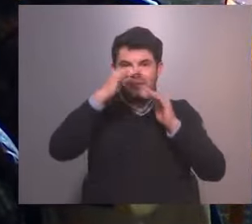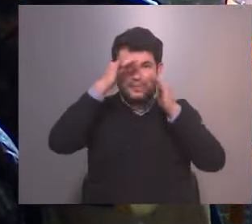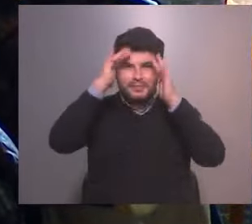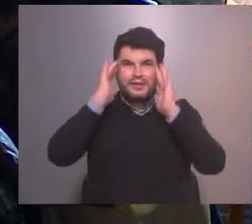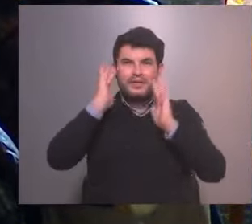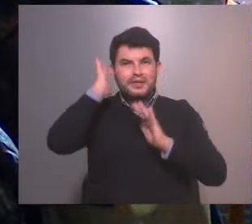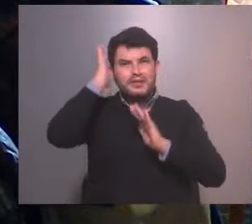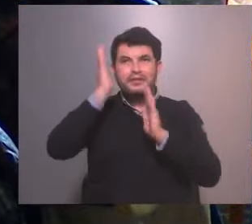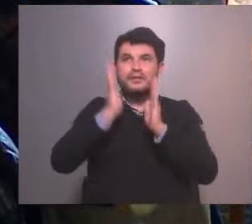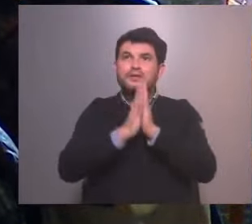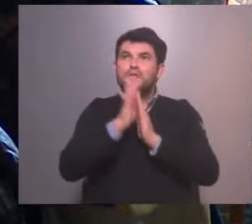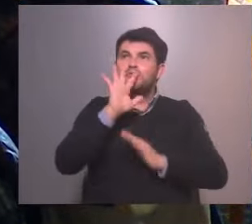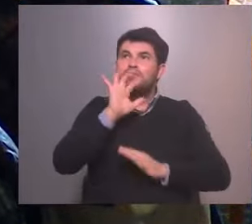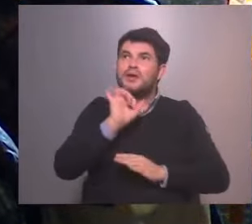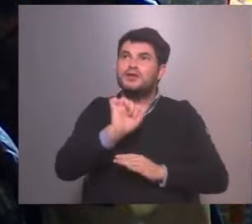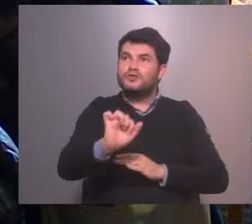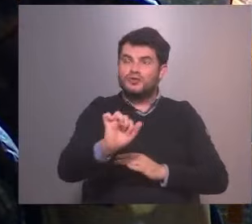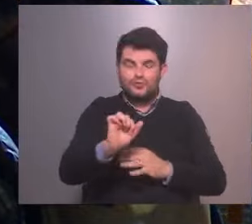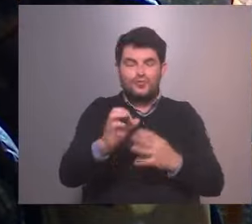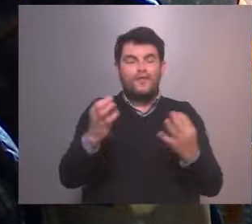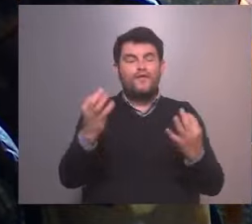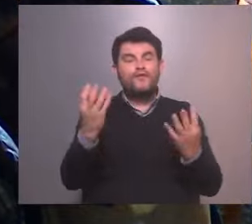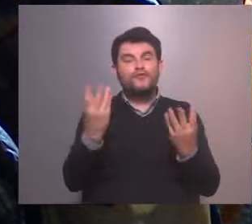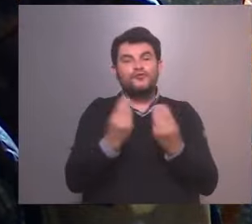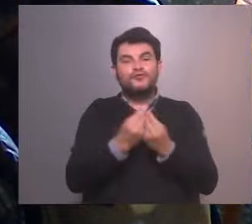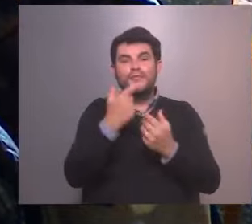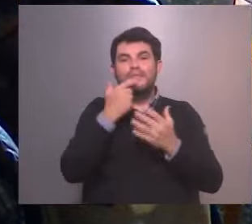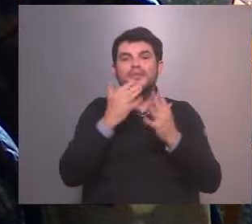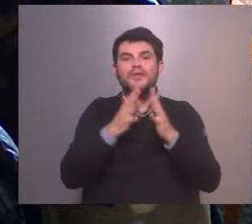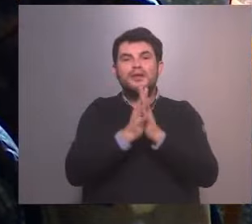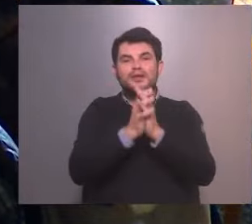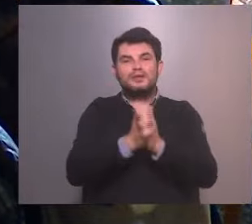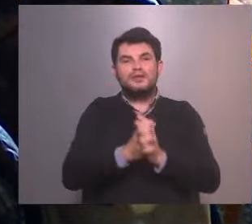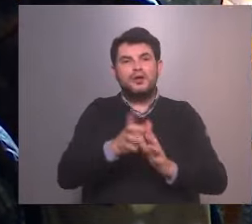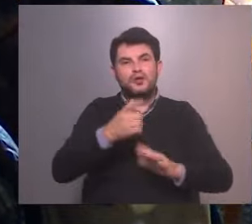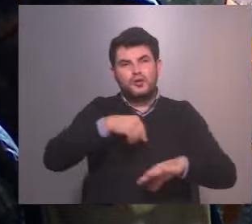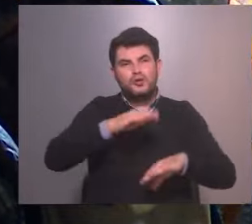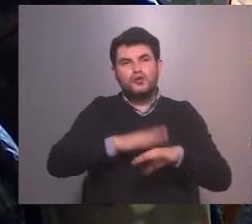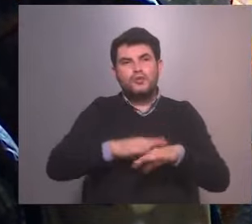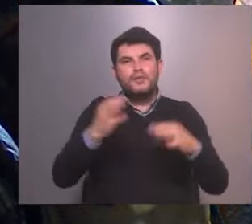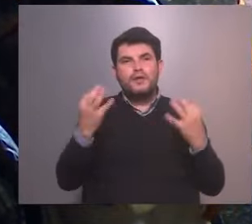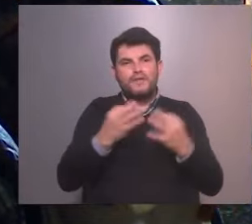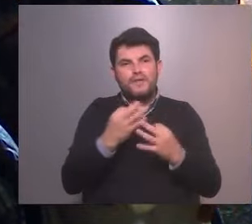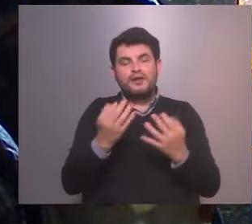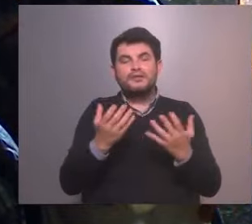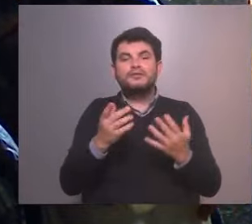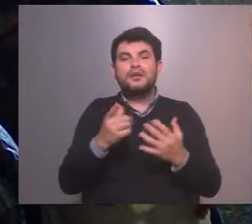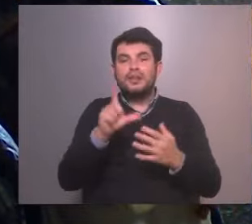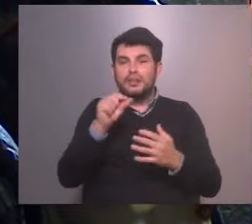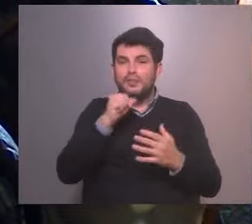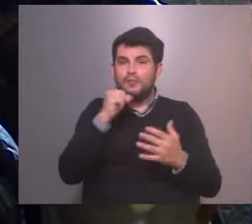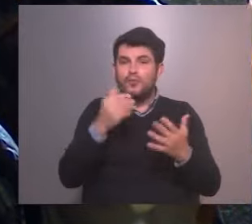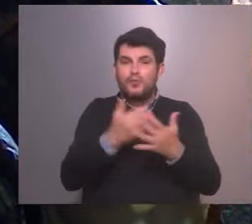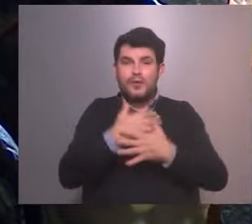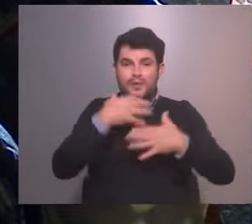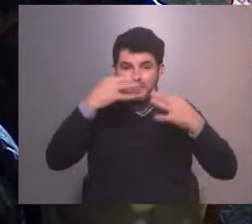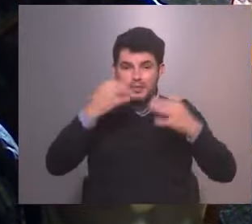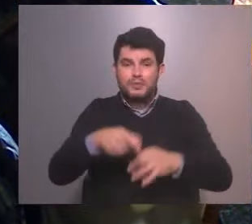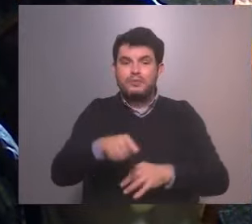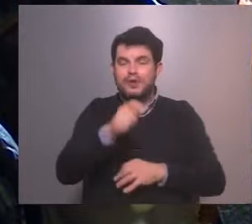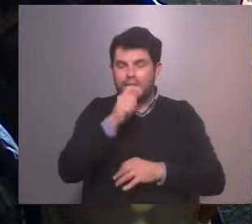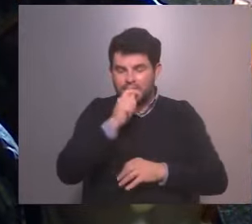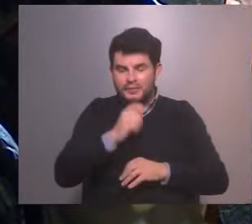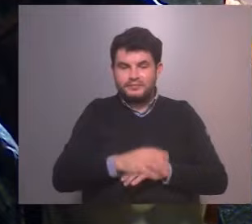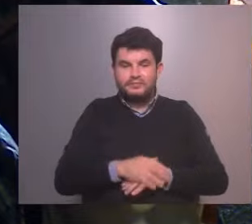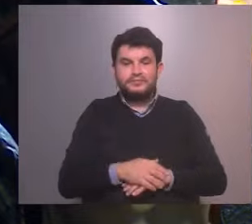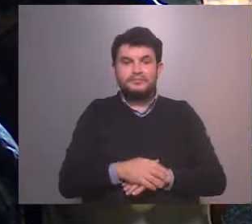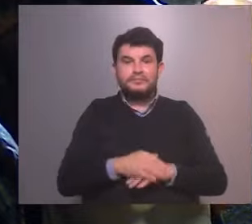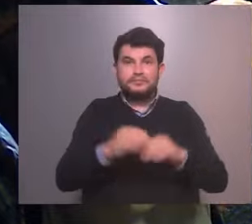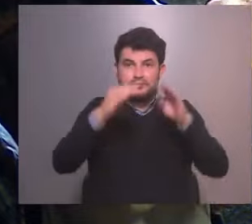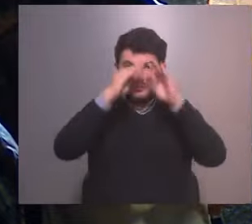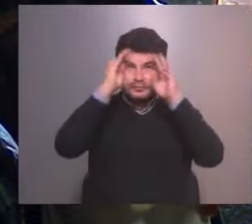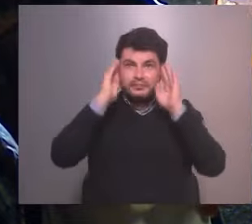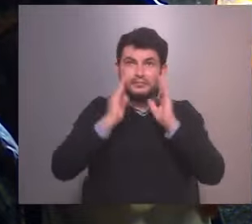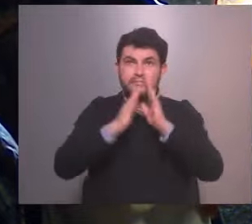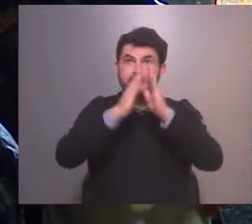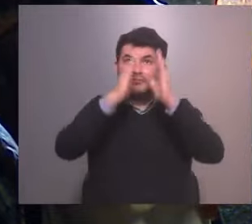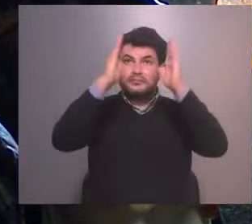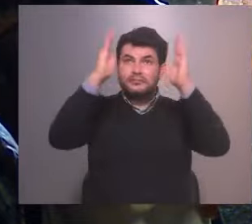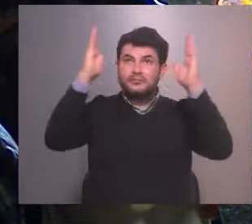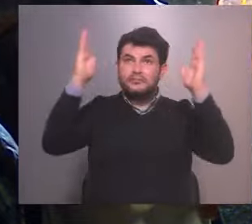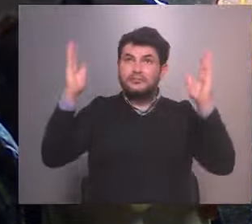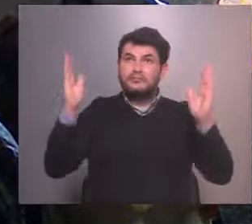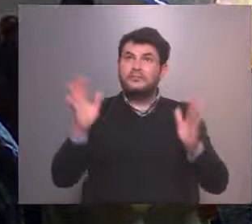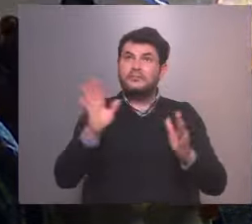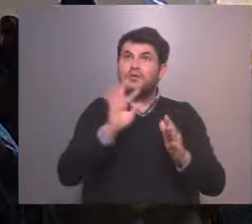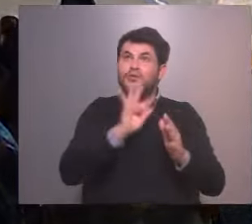Ave Maria, piena di grazia, il Signore è con te. Tu sei benedetta fra le donne